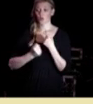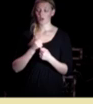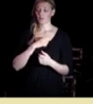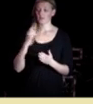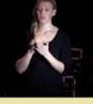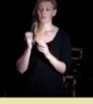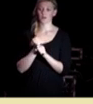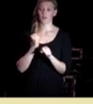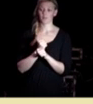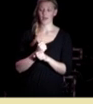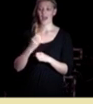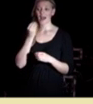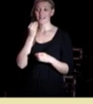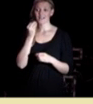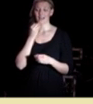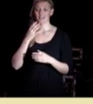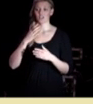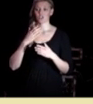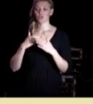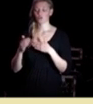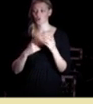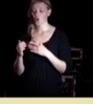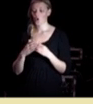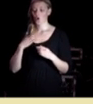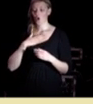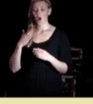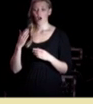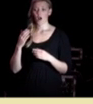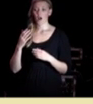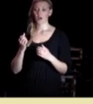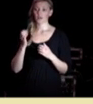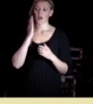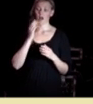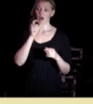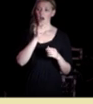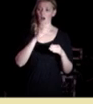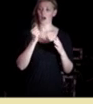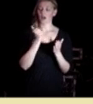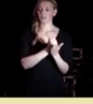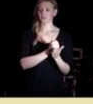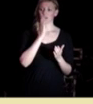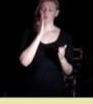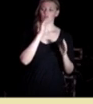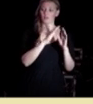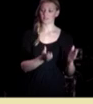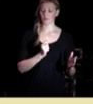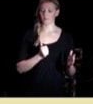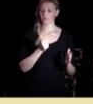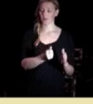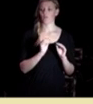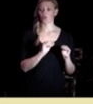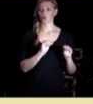med ernæringsfysiolog og gir en kurspakke der vi kurser først ansatte i bofellesskapet og ansatte, og så tar